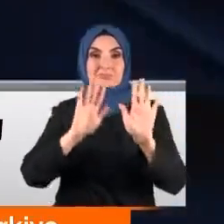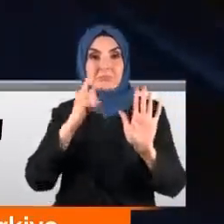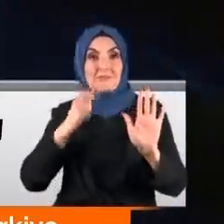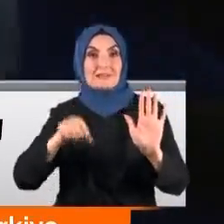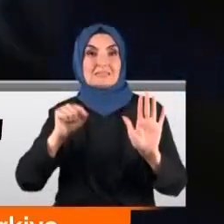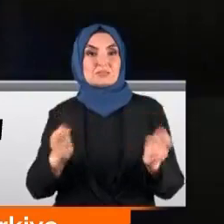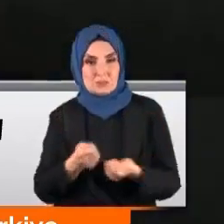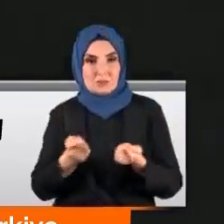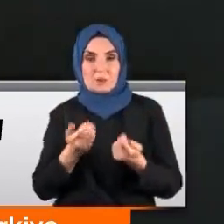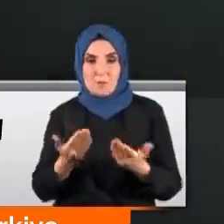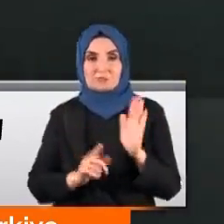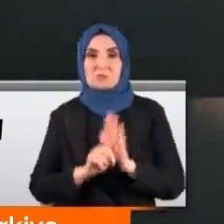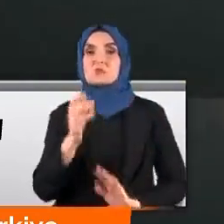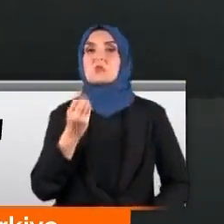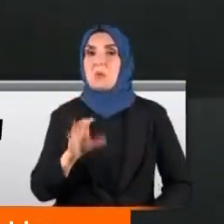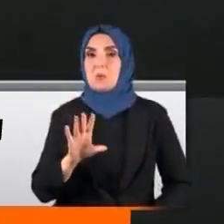başaramadılar.